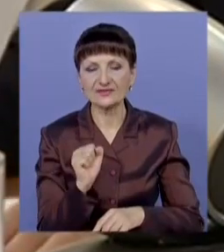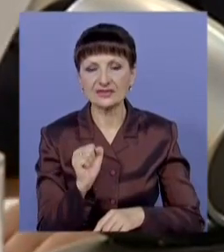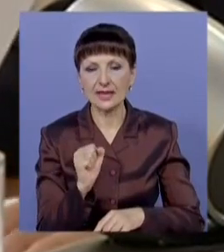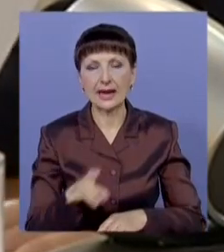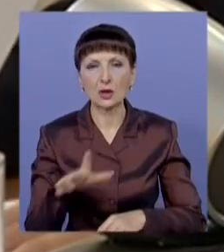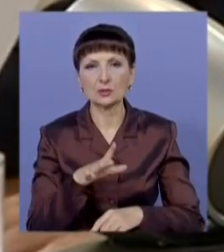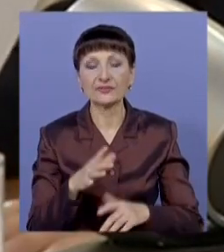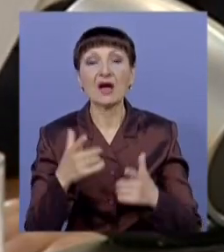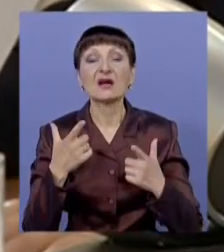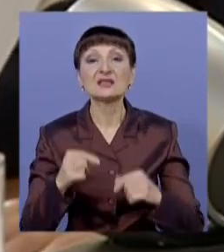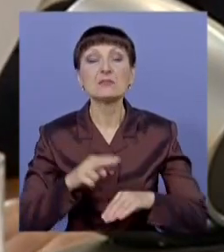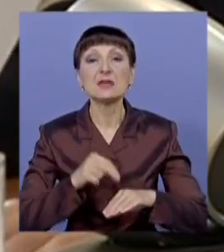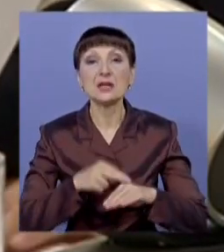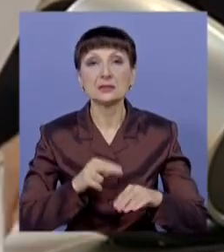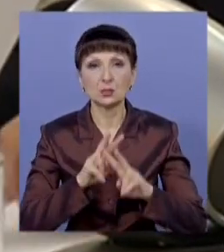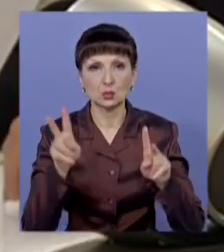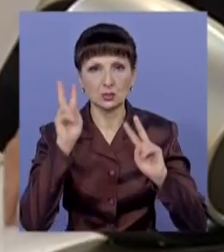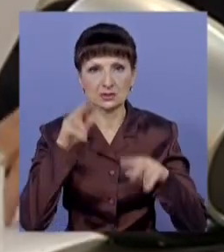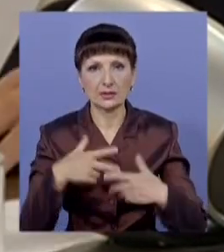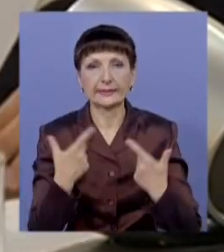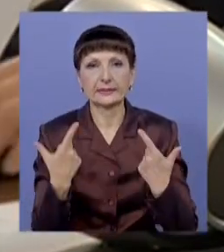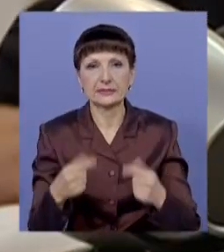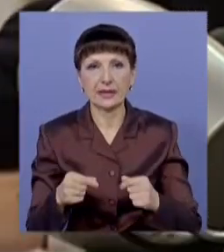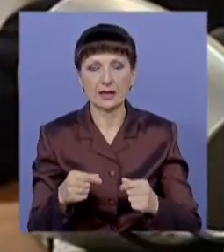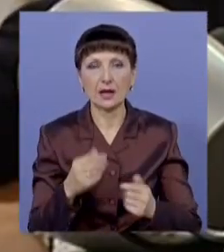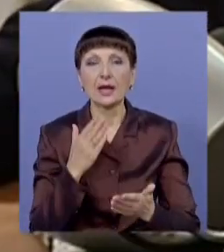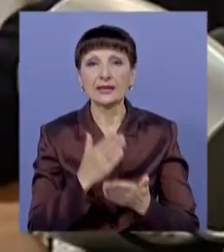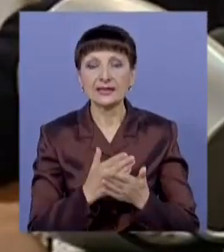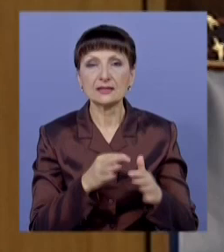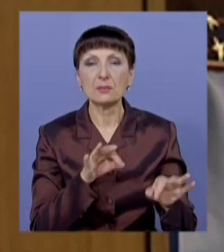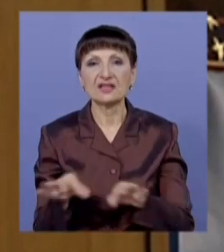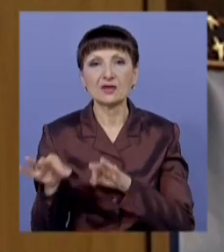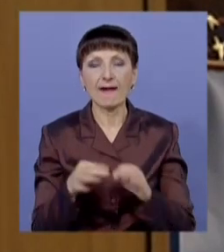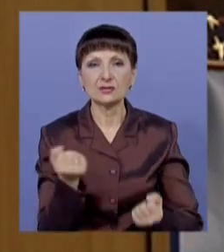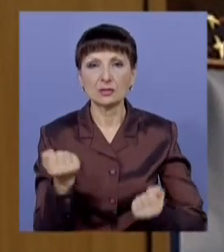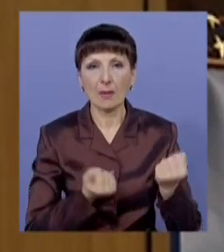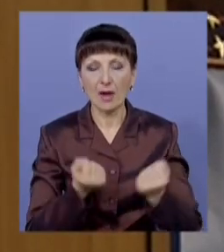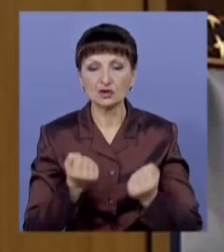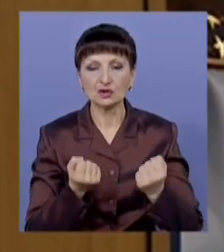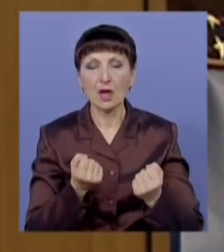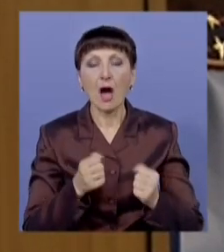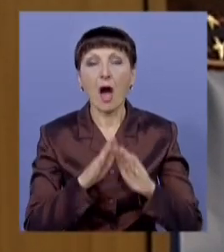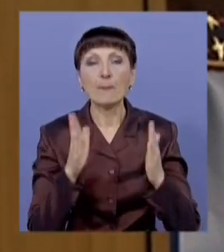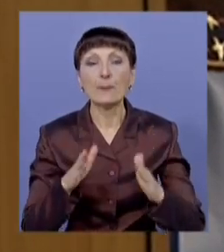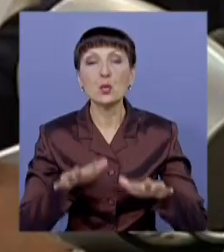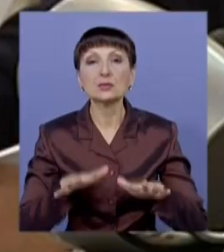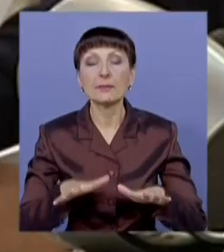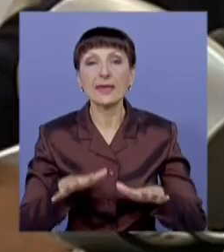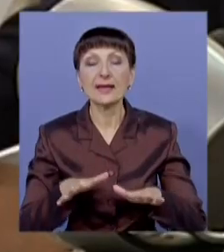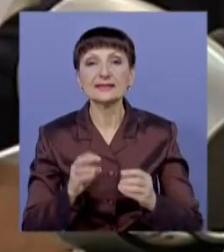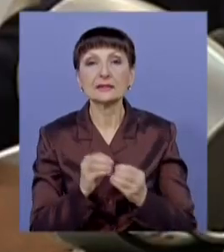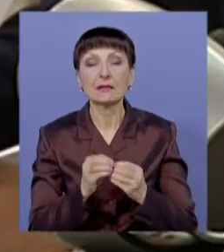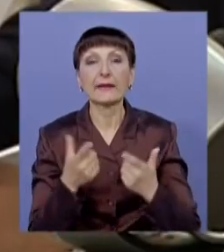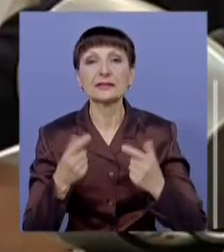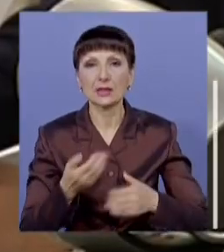где находится тот пункт участковый. Есть участковый пункт, который передвигается на машинах. Нет самих пунктов. Участковый пункт полиции